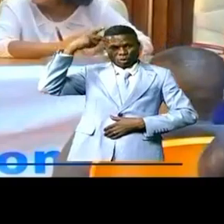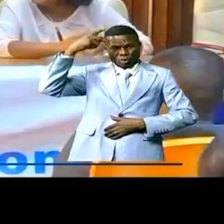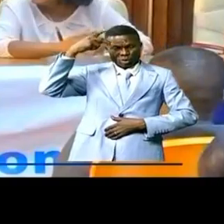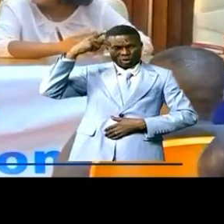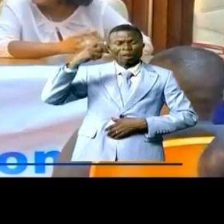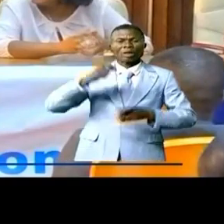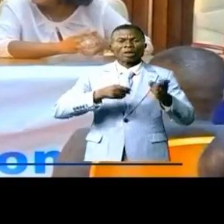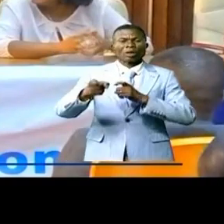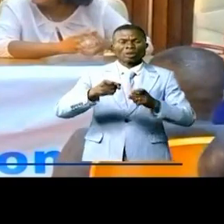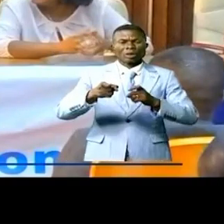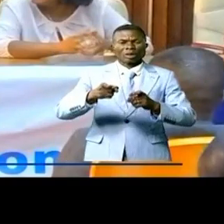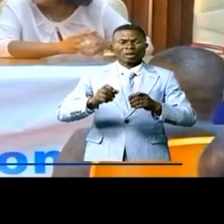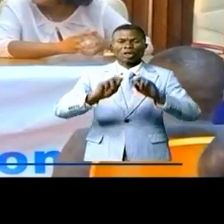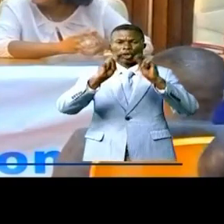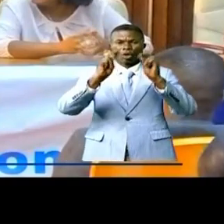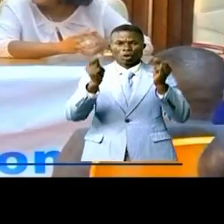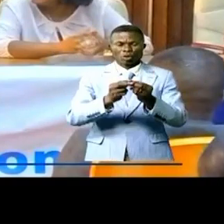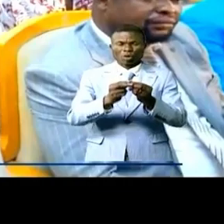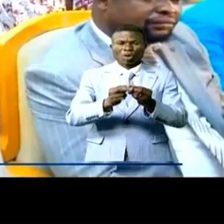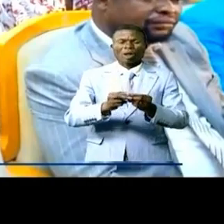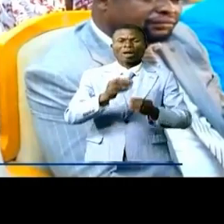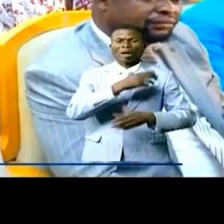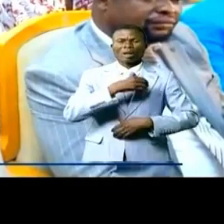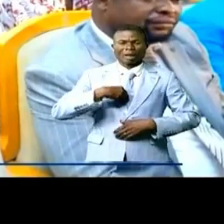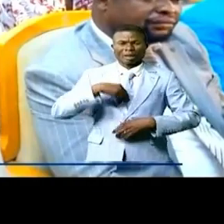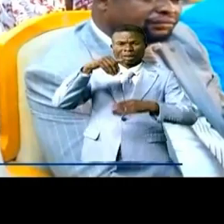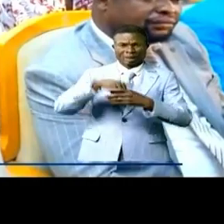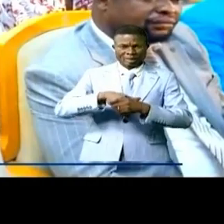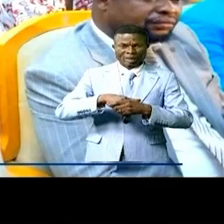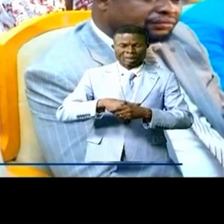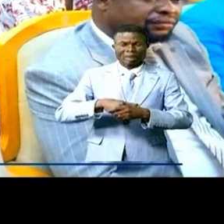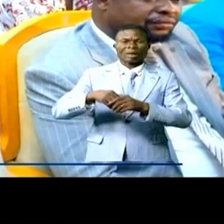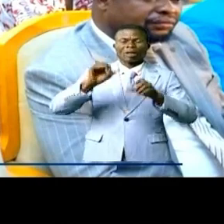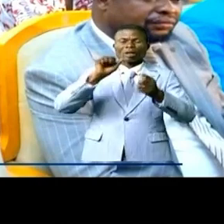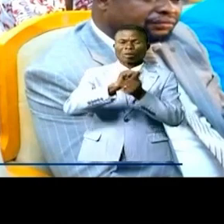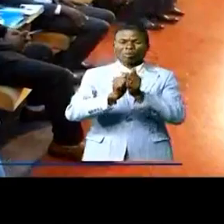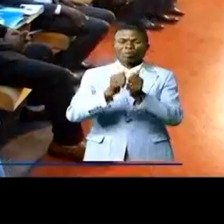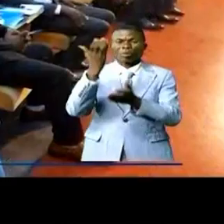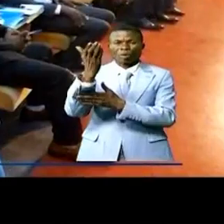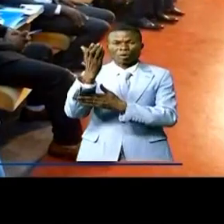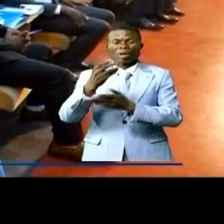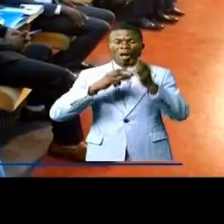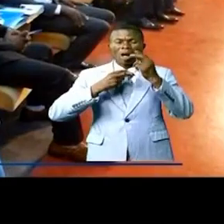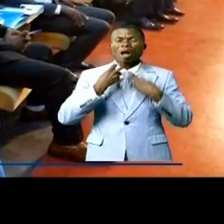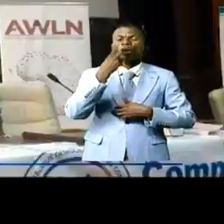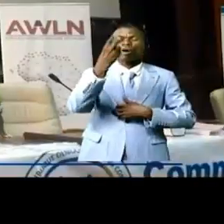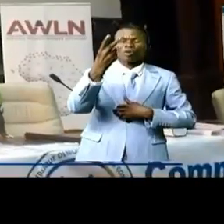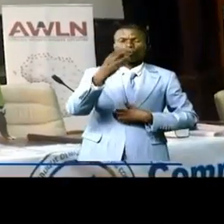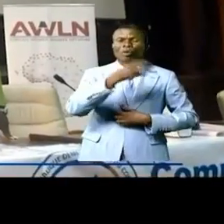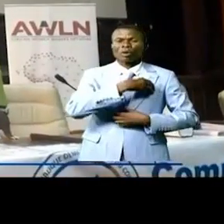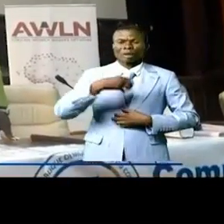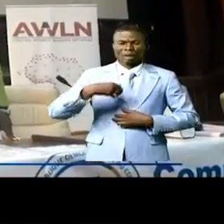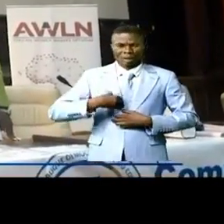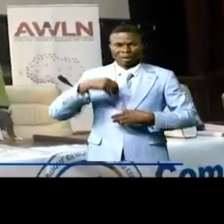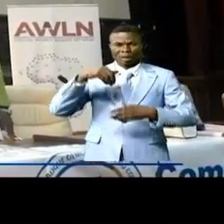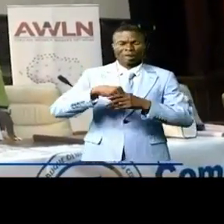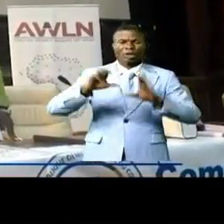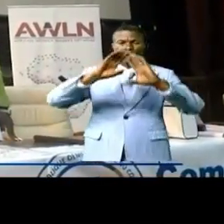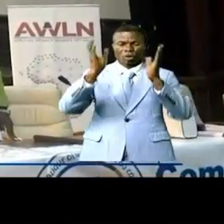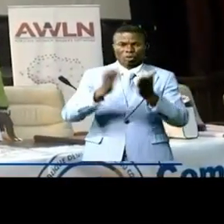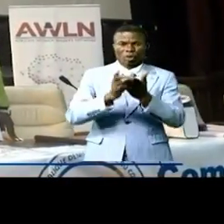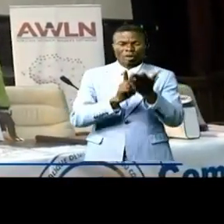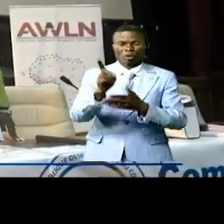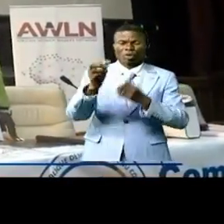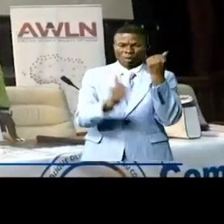de la structure à firmament à travers le groupe des plaidoyers voix et leadership des femmes auprès de la commission des droits de